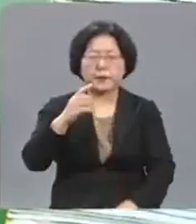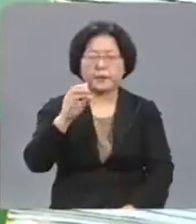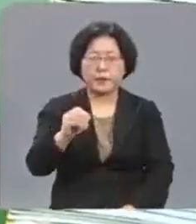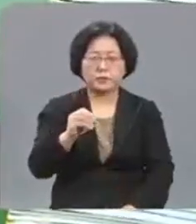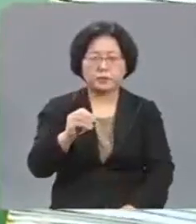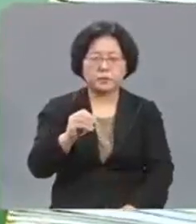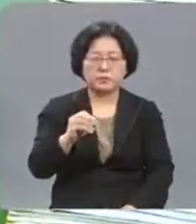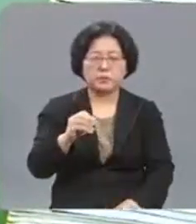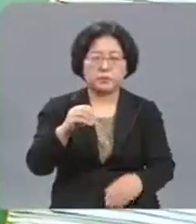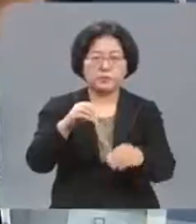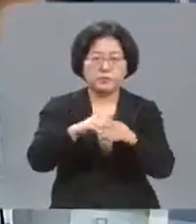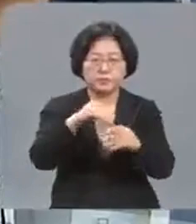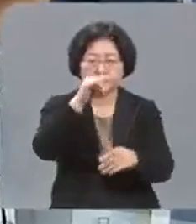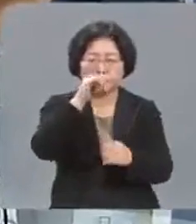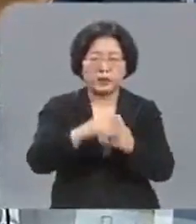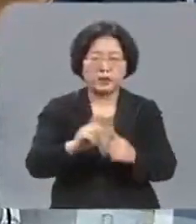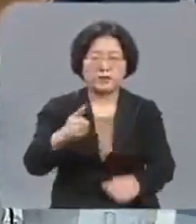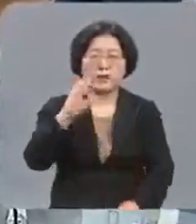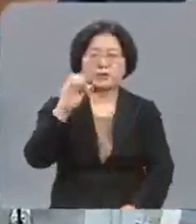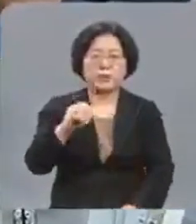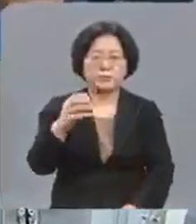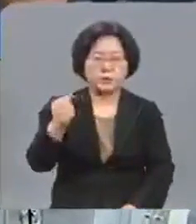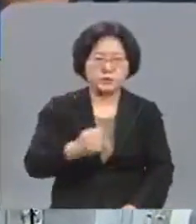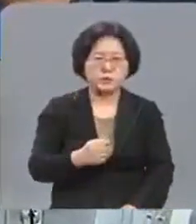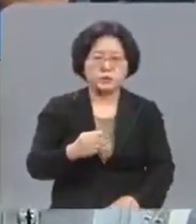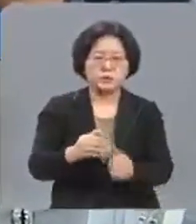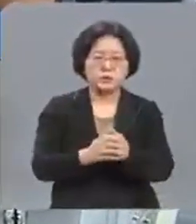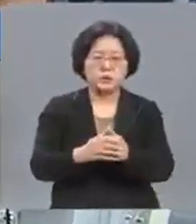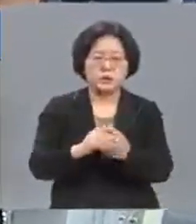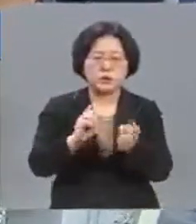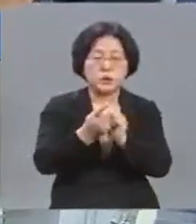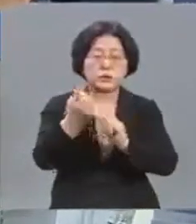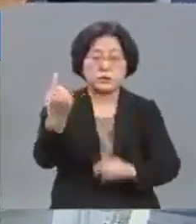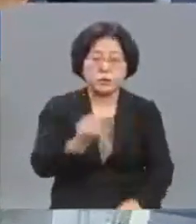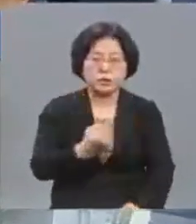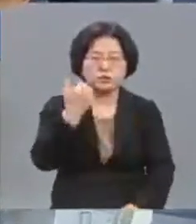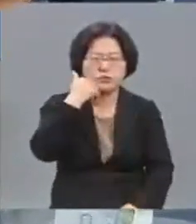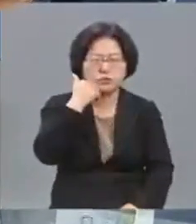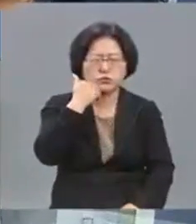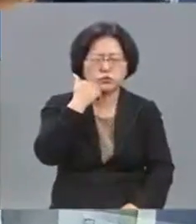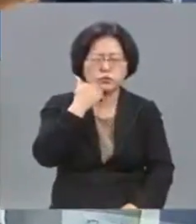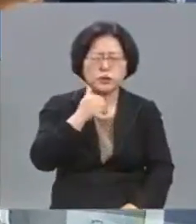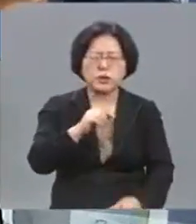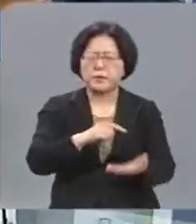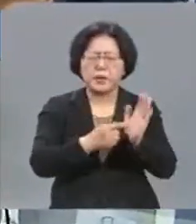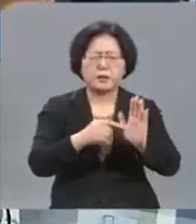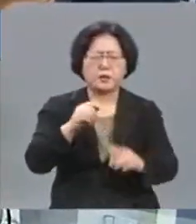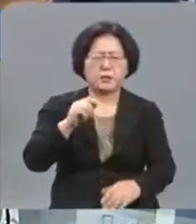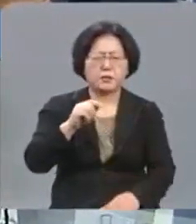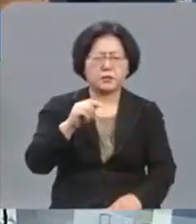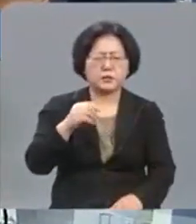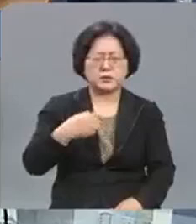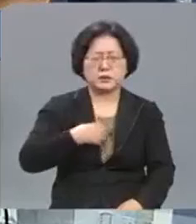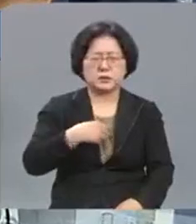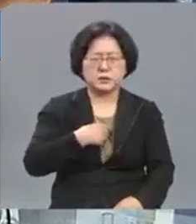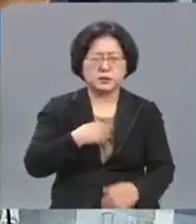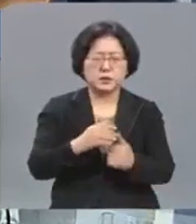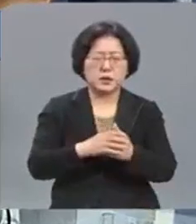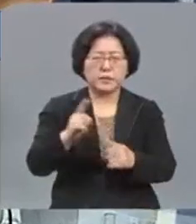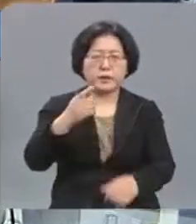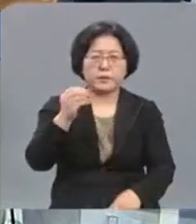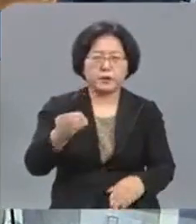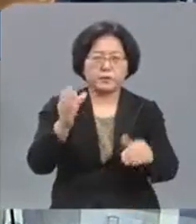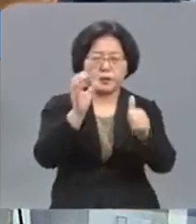원이 들어있었습니다. 100만 원을 가지고 그 사람이 왔었는데 신원을 밝히기를 거부했었고 그 100만 원을